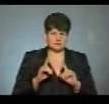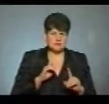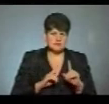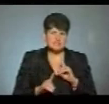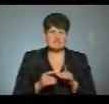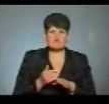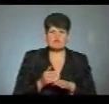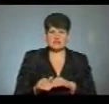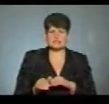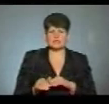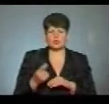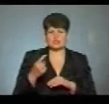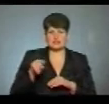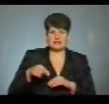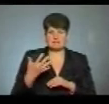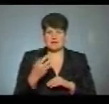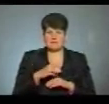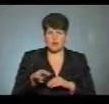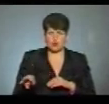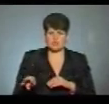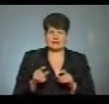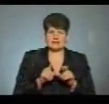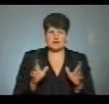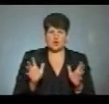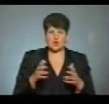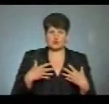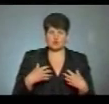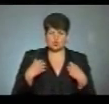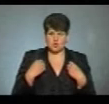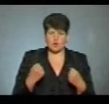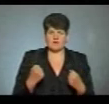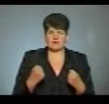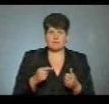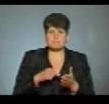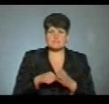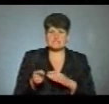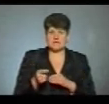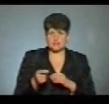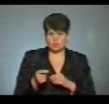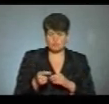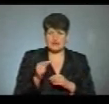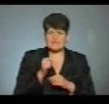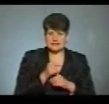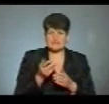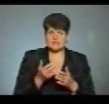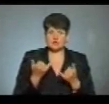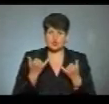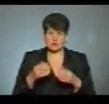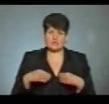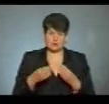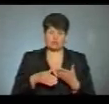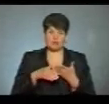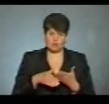виділили 1,5 мільйона на заклади охорони здоров'я міста Тернополя, ті, які також сьогодні надають